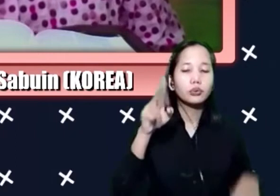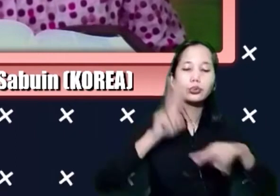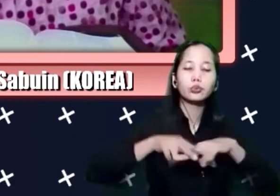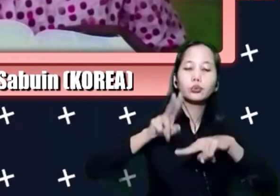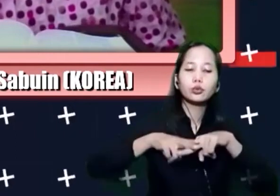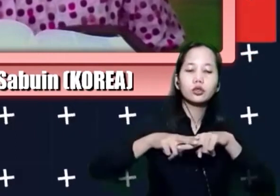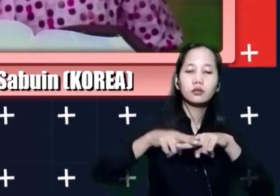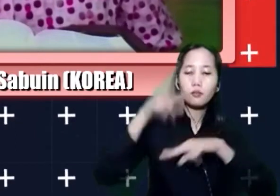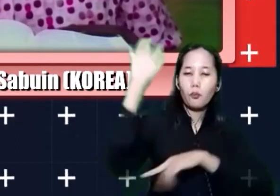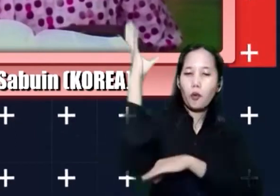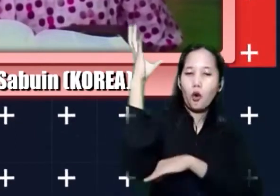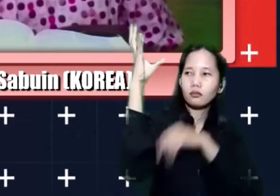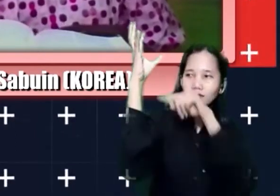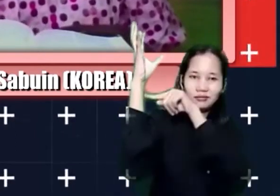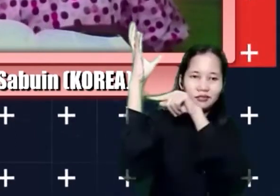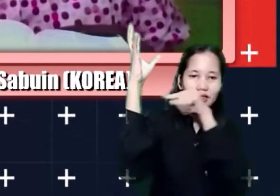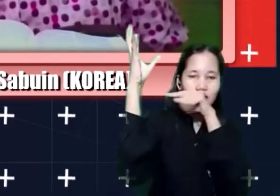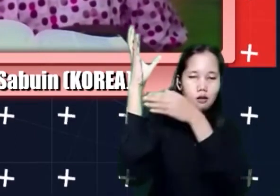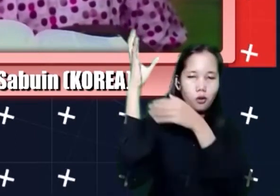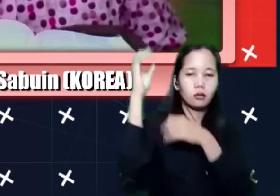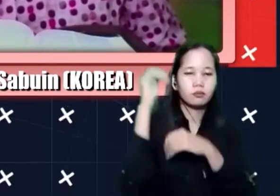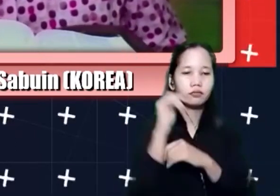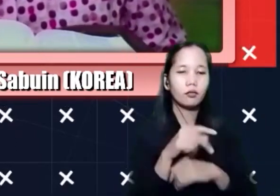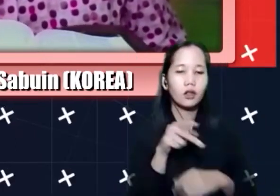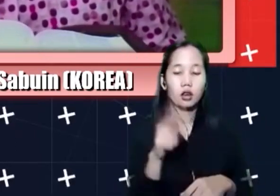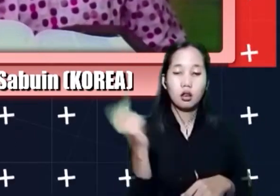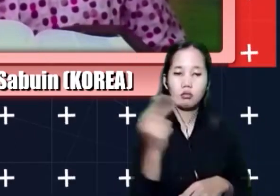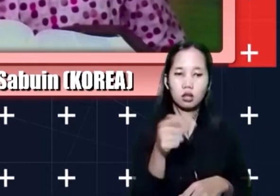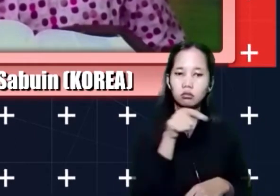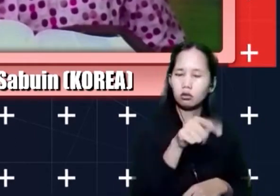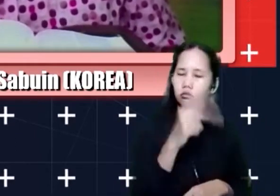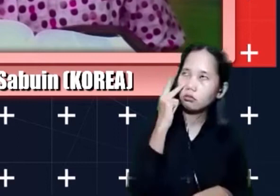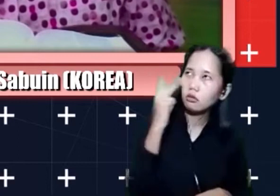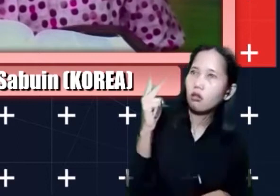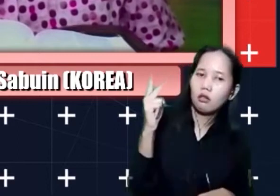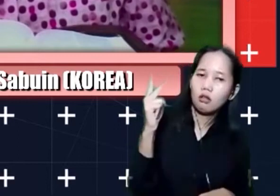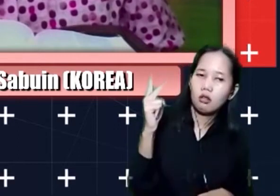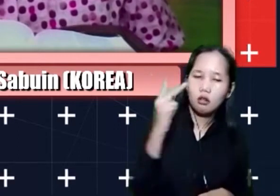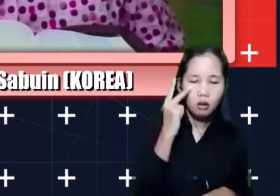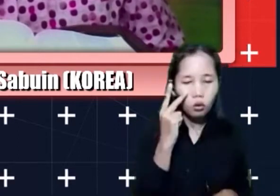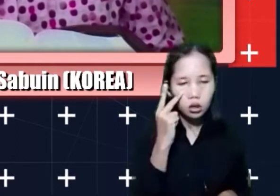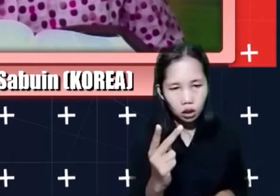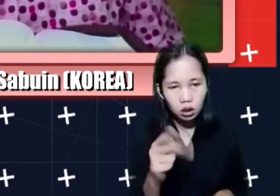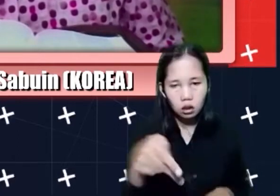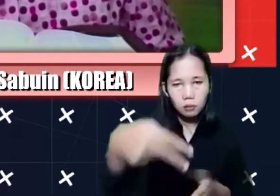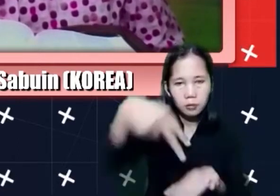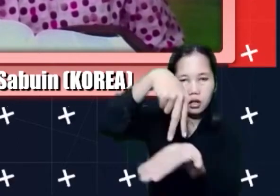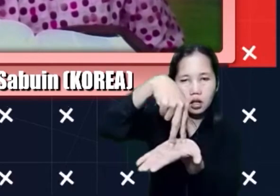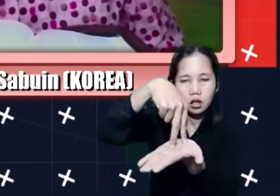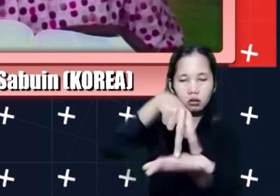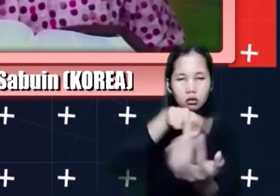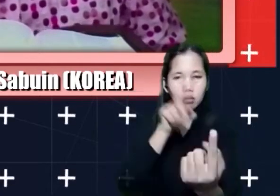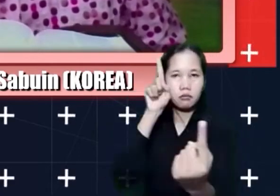berdiri di depannya. Sesudah dilihatnya mereka, ia berlari dari pintu kemahnya, menyongsong